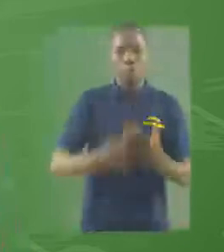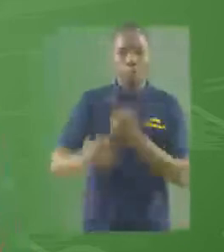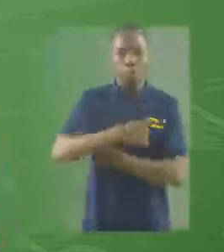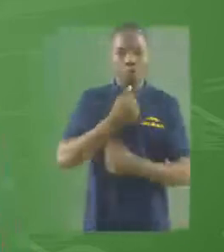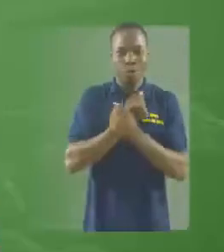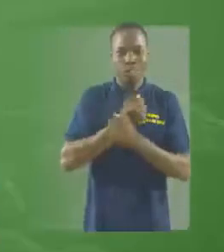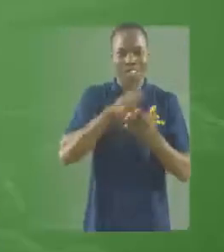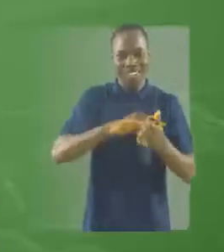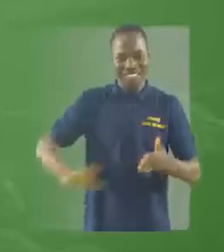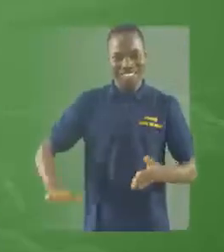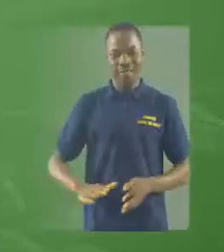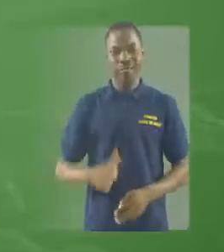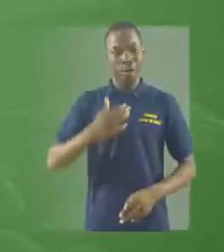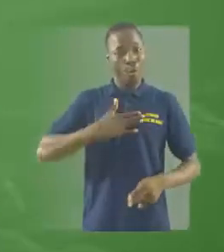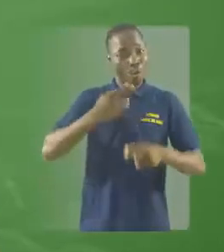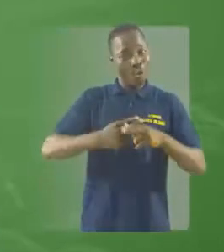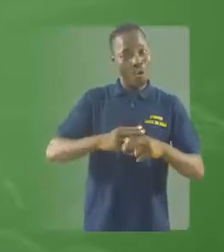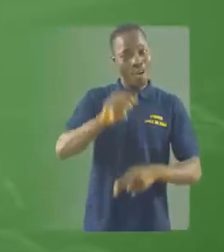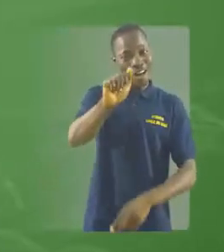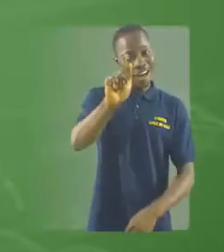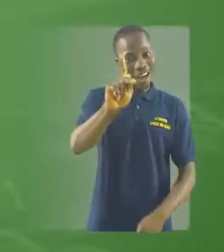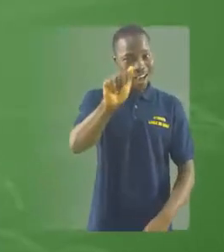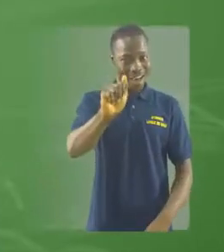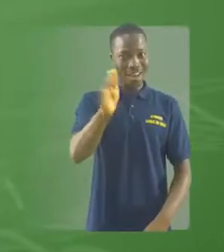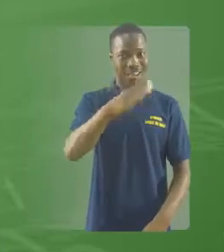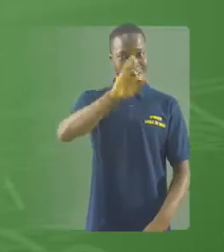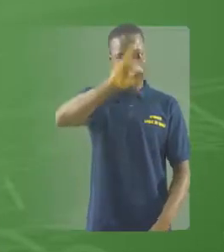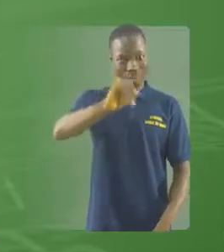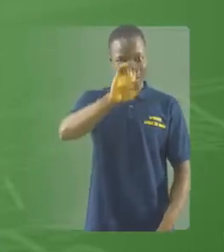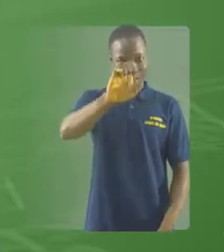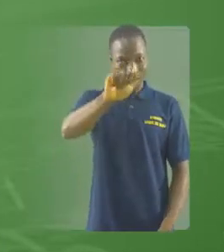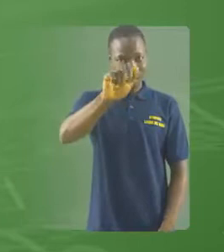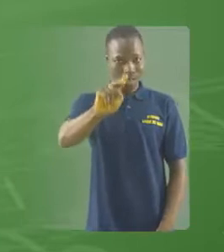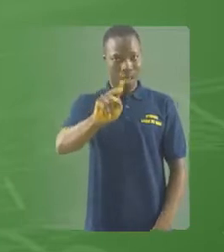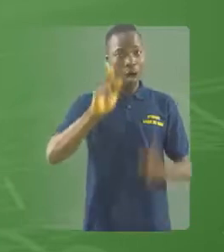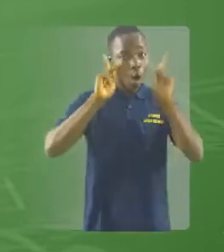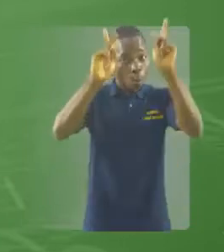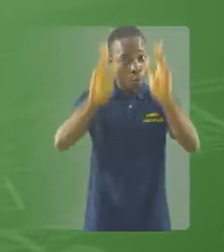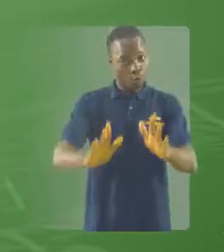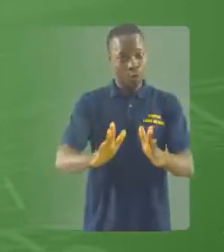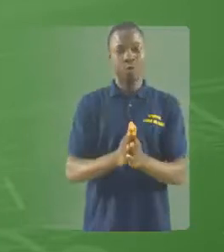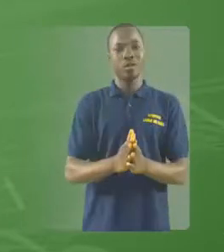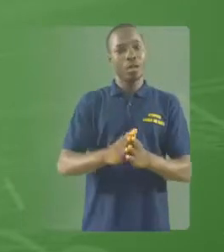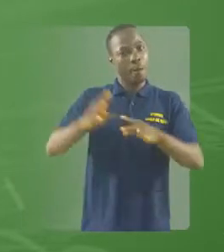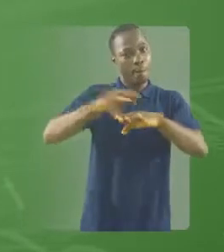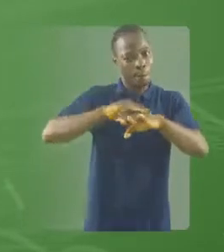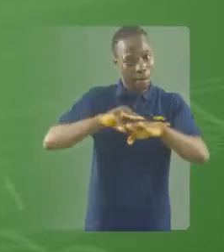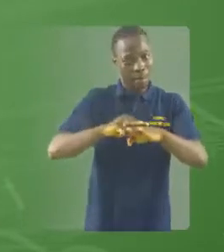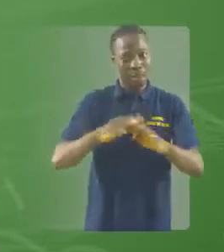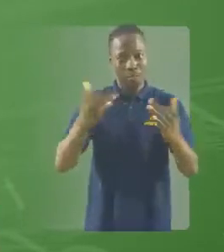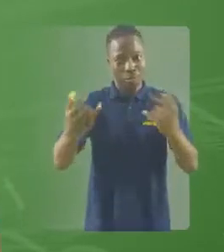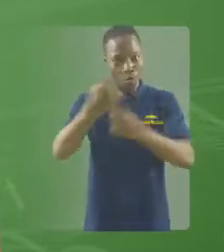Bonjour, chers apprenants. Je suis Aka Jean-Baptiste, professeur de mathématiques.